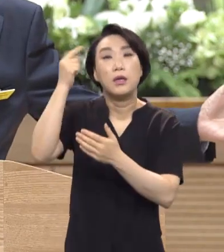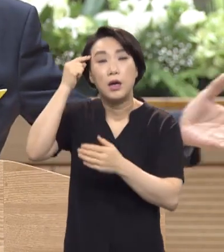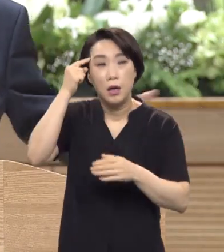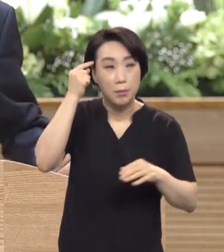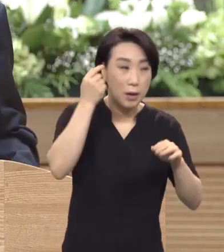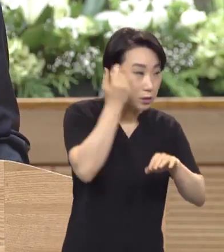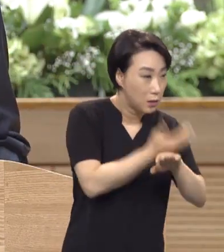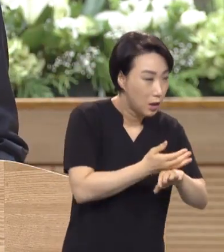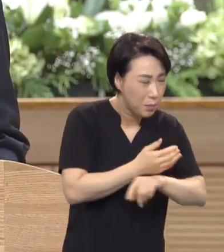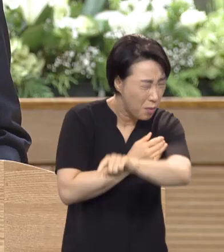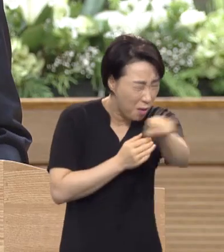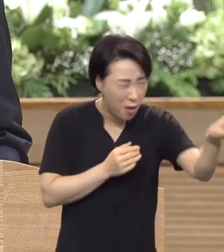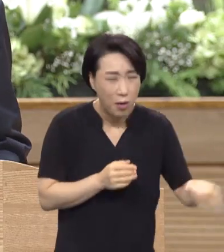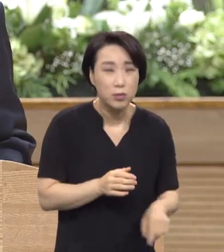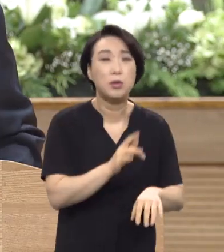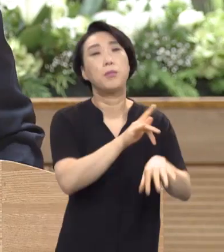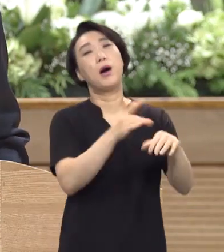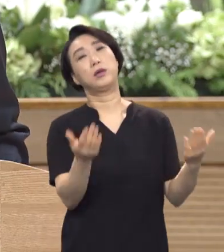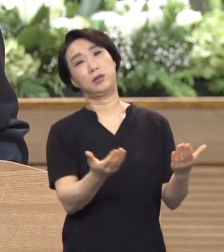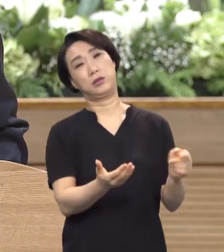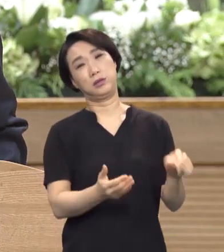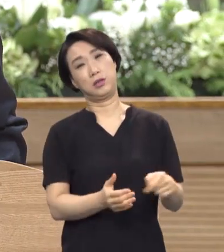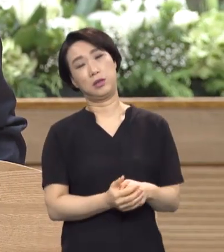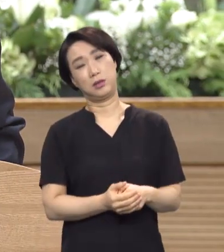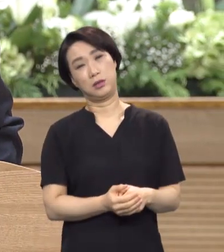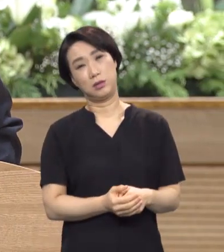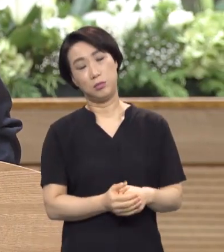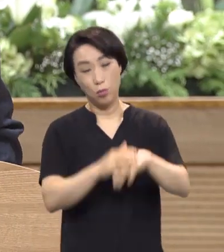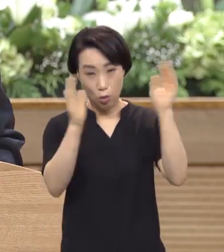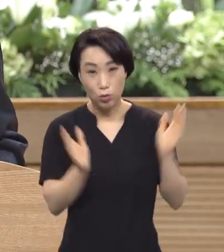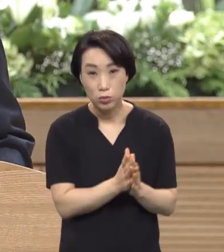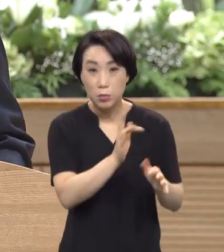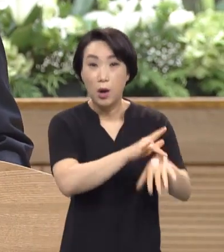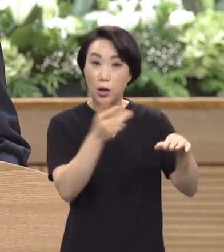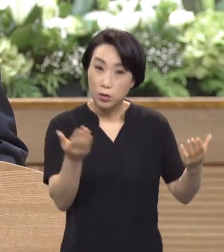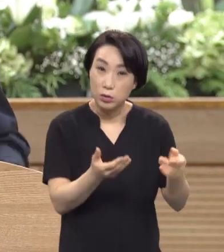반대되는 이념의 사건은 다 이